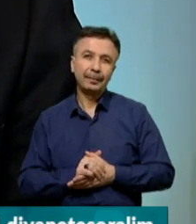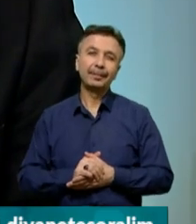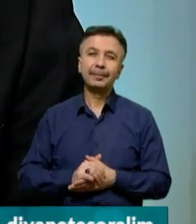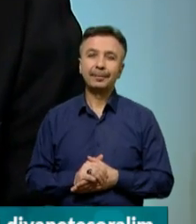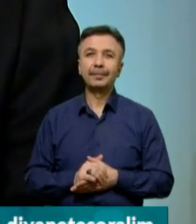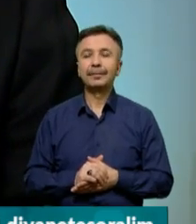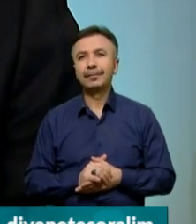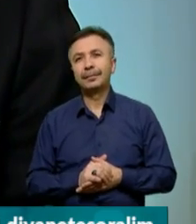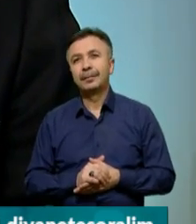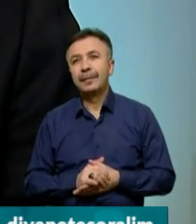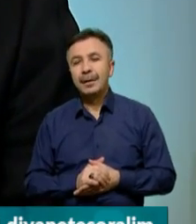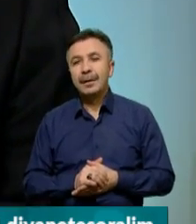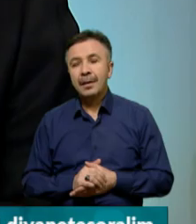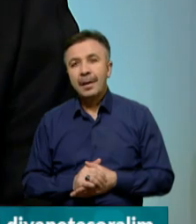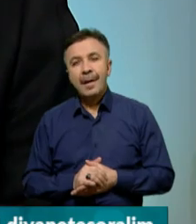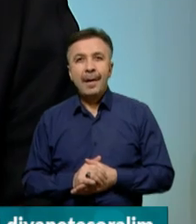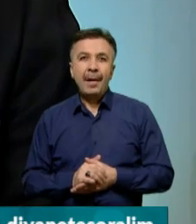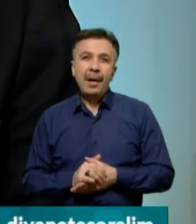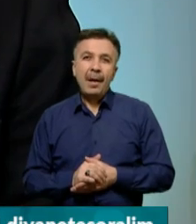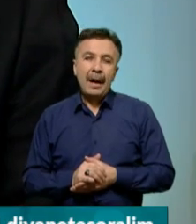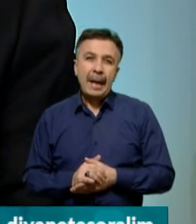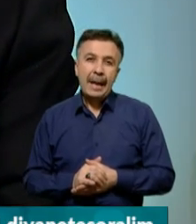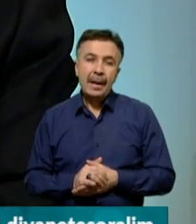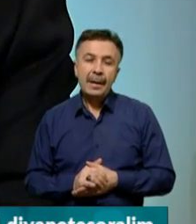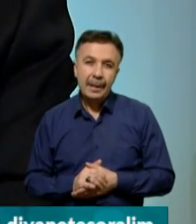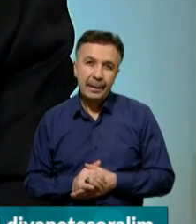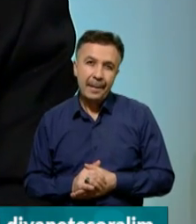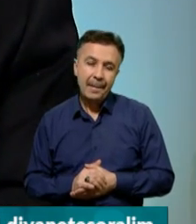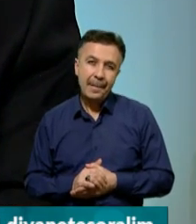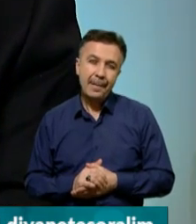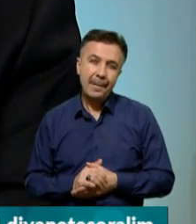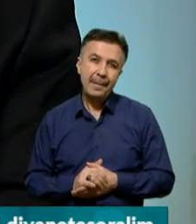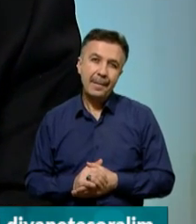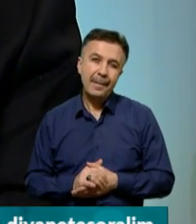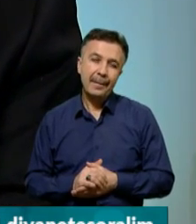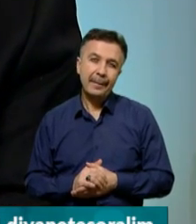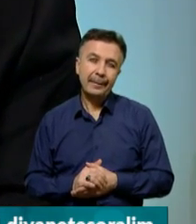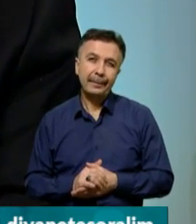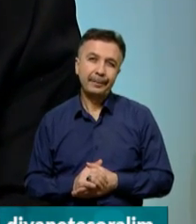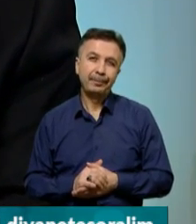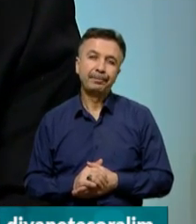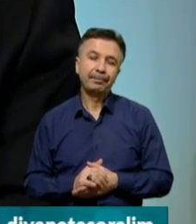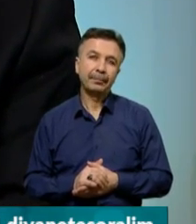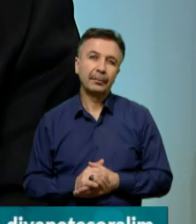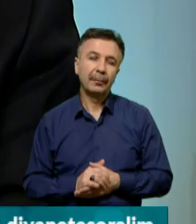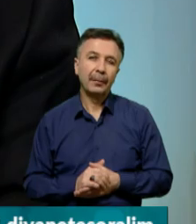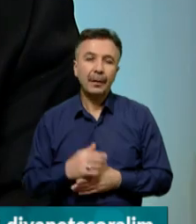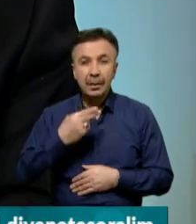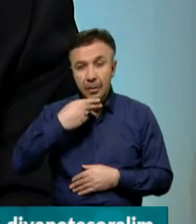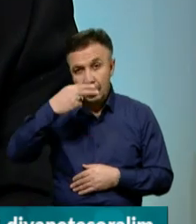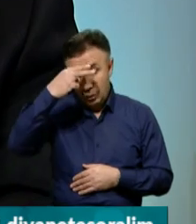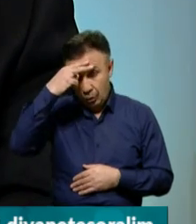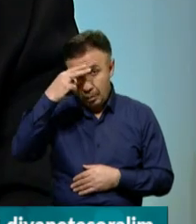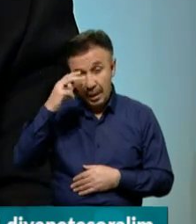وَالْاِمَامُ يَخْتُبُ فَقَدْ لَغَوْتَ اِذَا قُلْتَ لَصَاحِبِكَ اَنْصِدْ يَوْمَ الْجُمَعَةِ Cuma günü